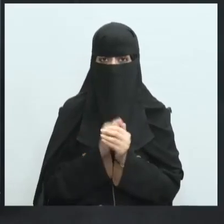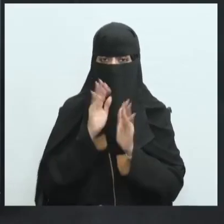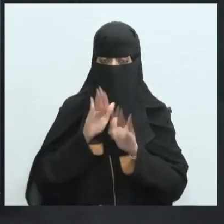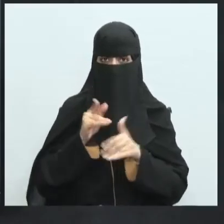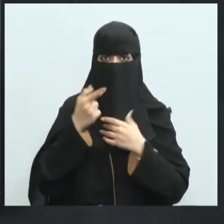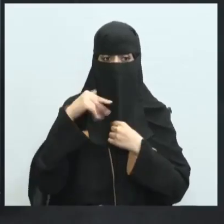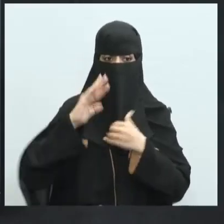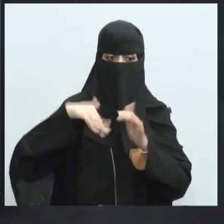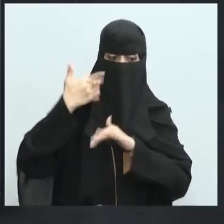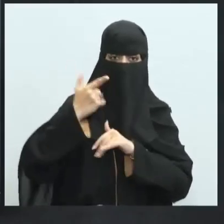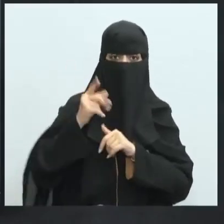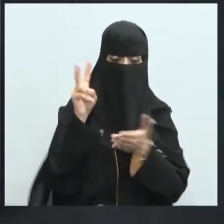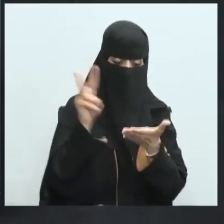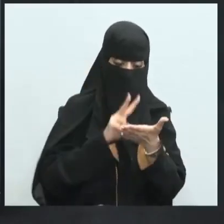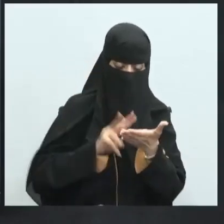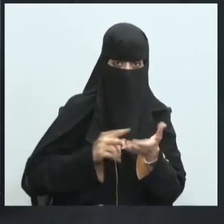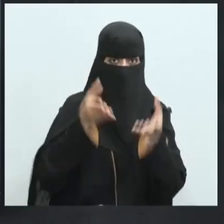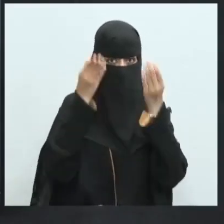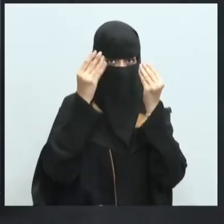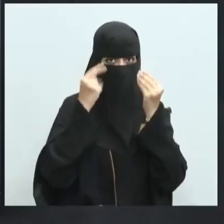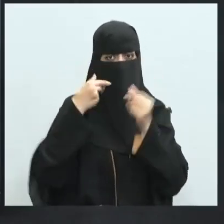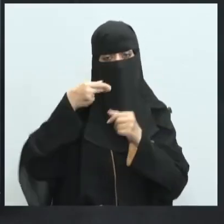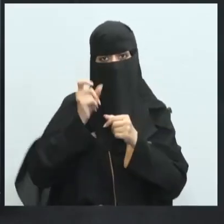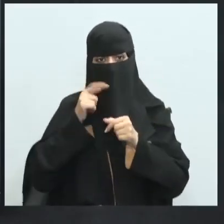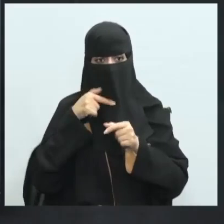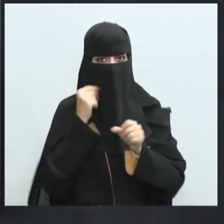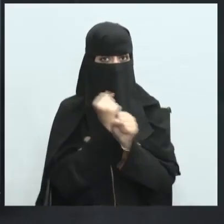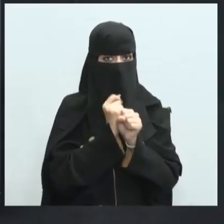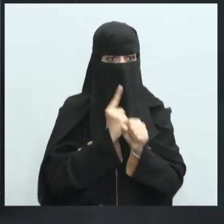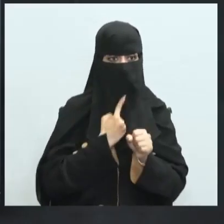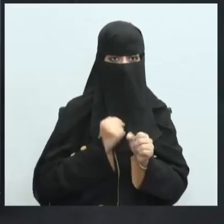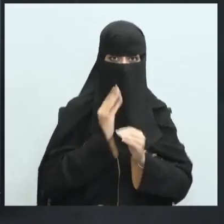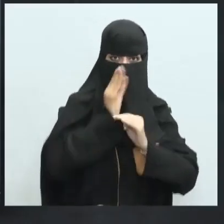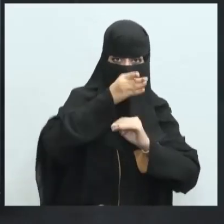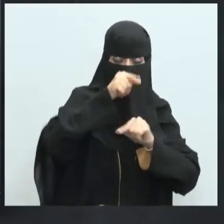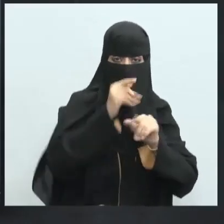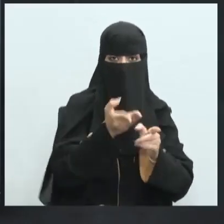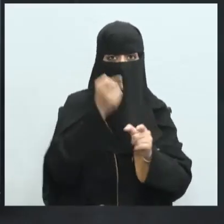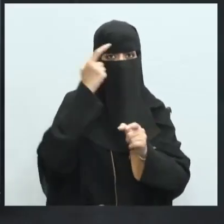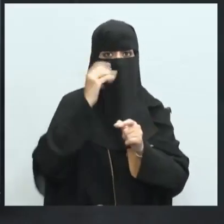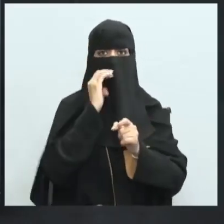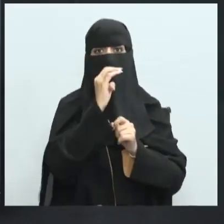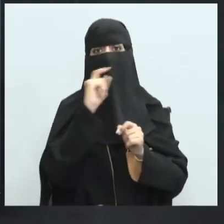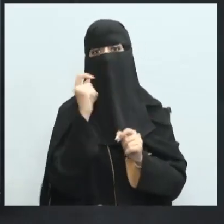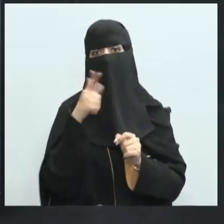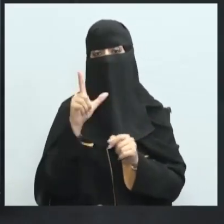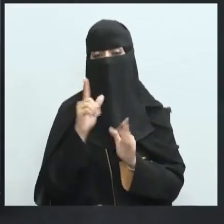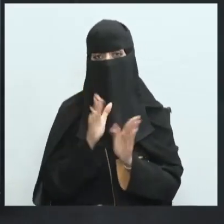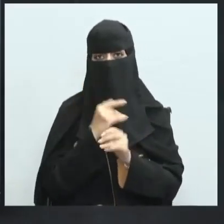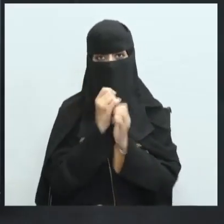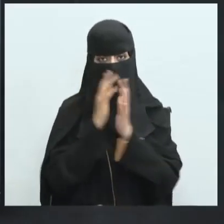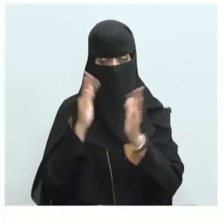تعرف تعرف كيف تجيب على تلك الاسئله والتي تحتاجها الشركه او الجهه بشكل